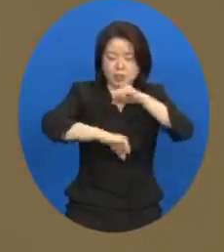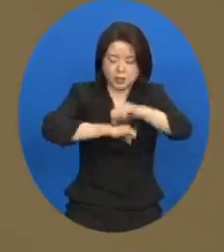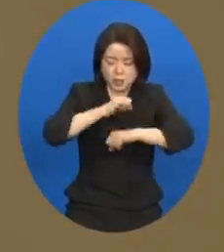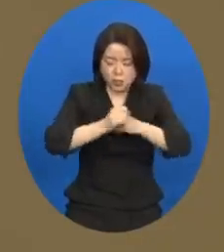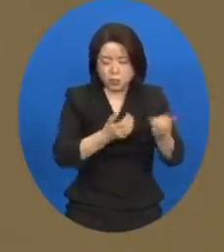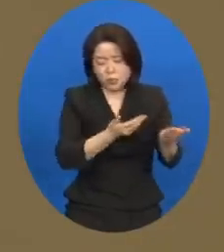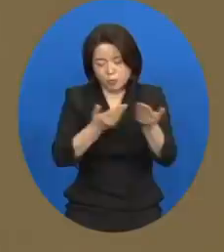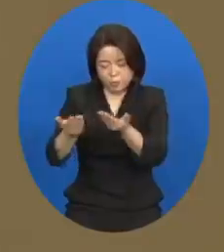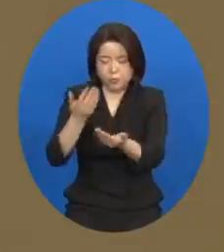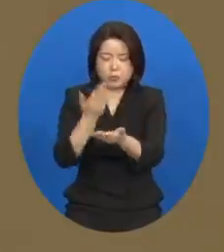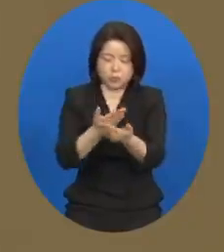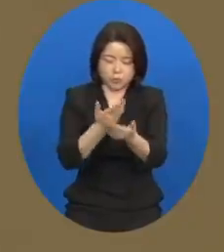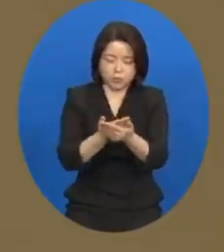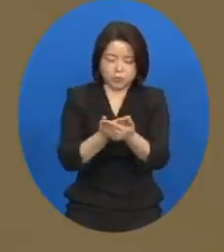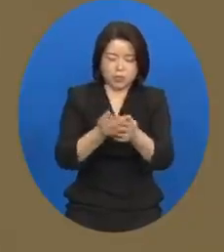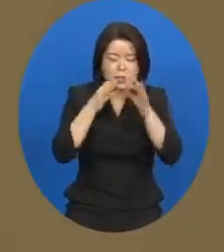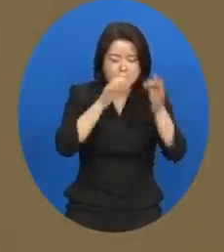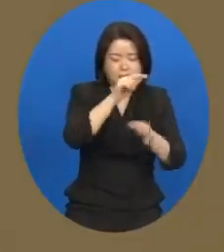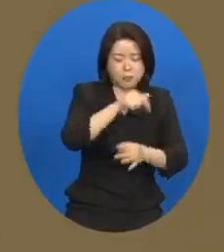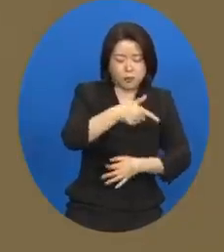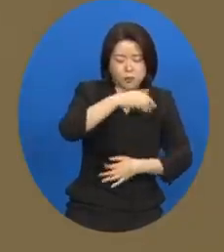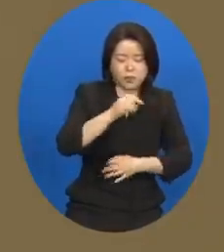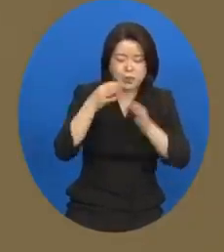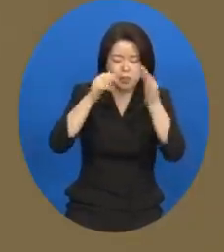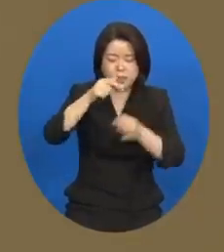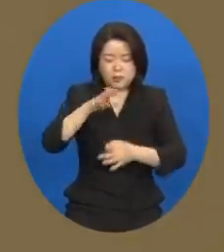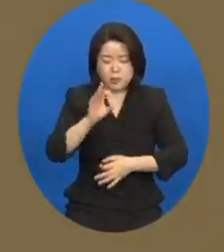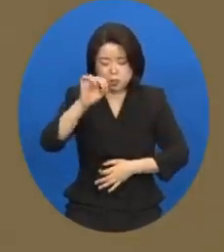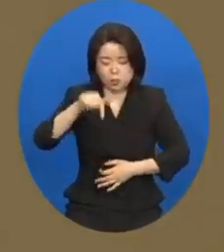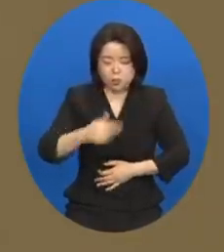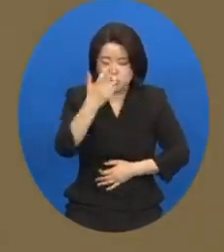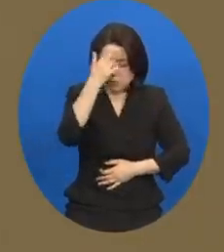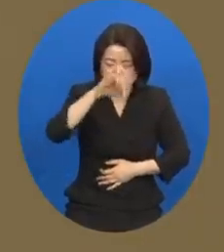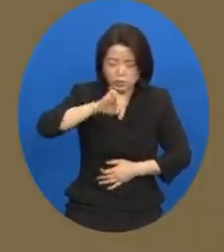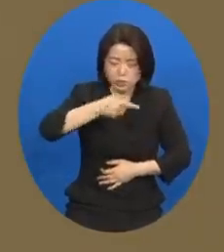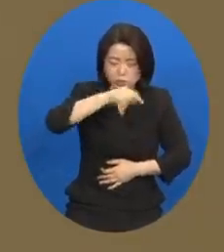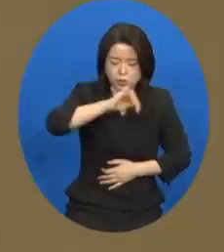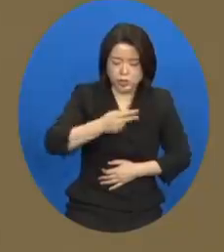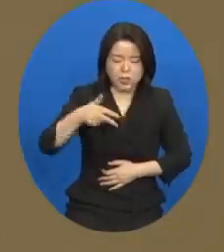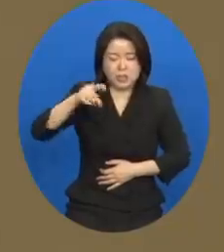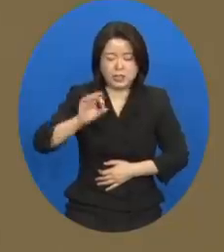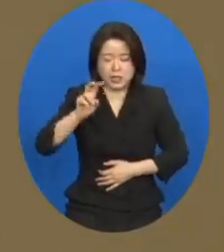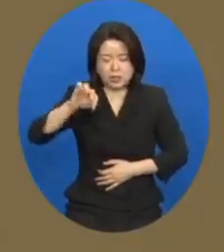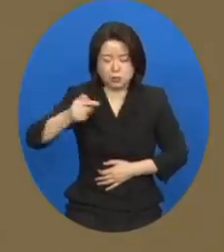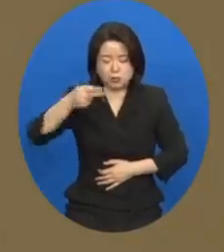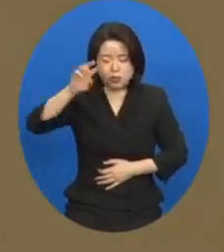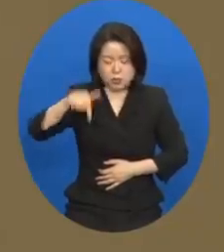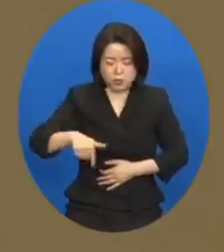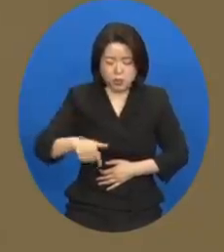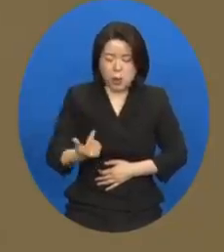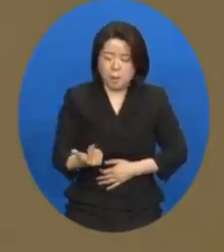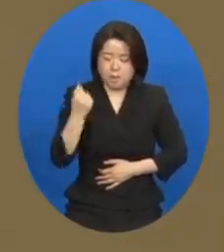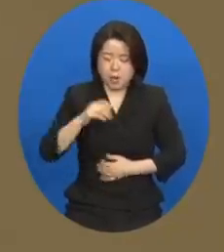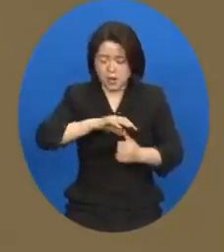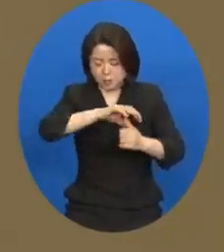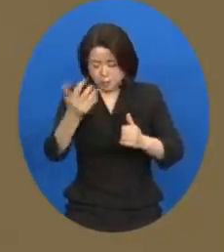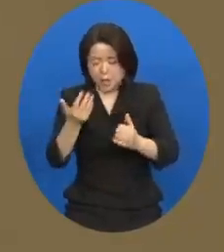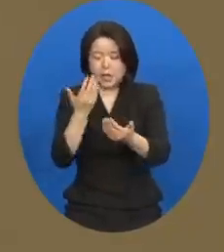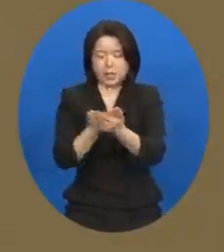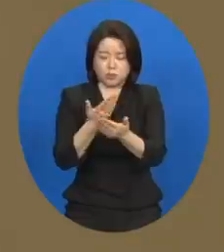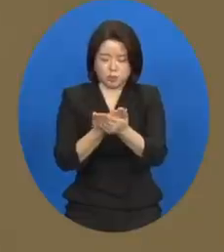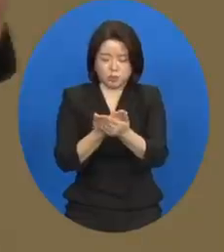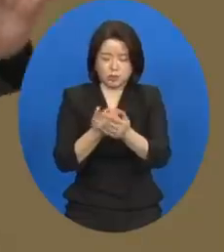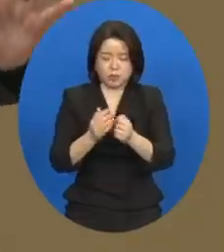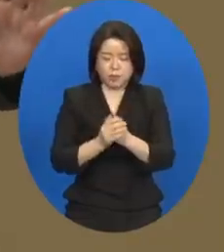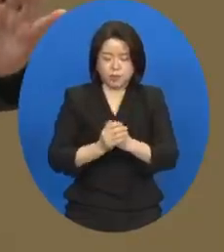주어지게 하소서. 김국기 목사님, 김종욱 목사님, 최충결 선교사님, 장문석 집사님 속히 석방되게 해 주옵소서.